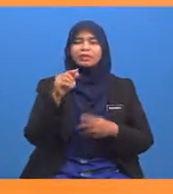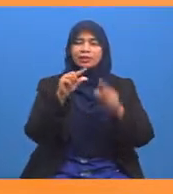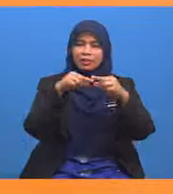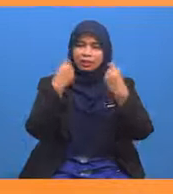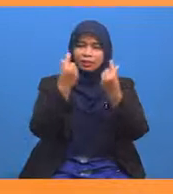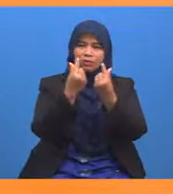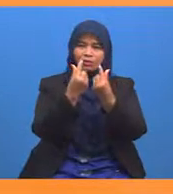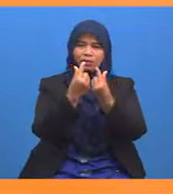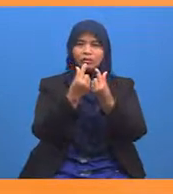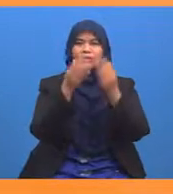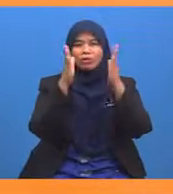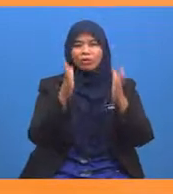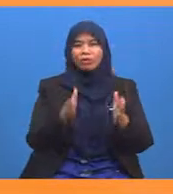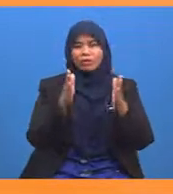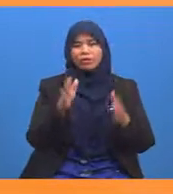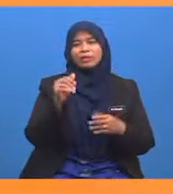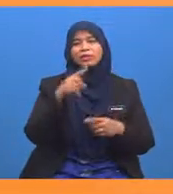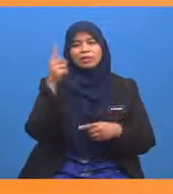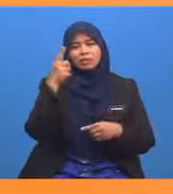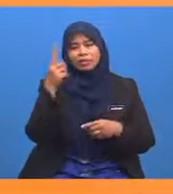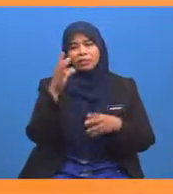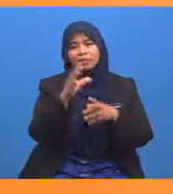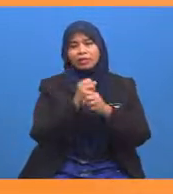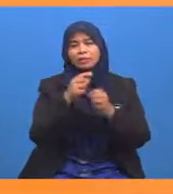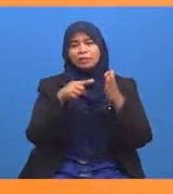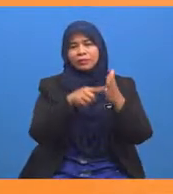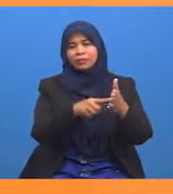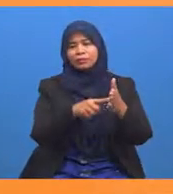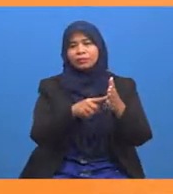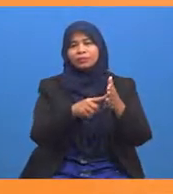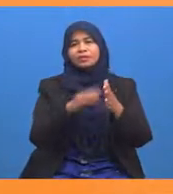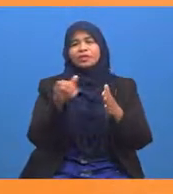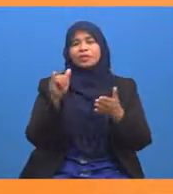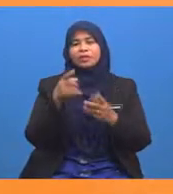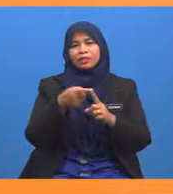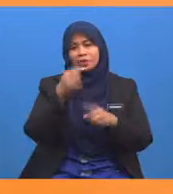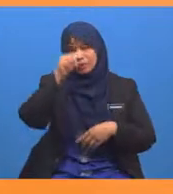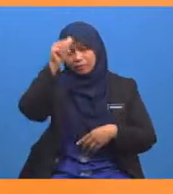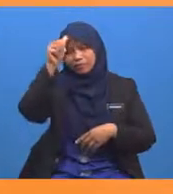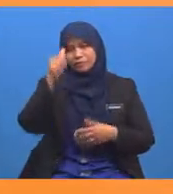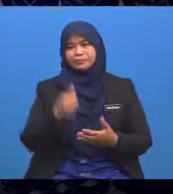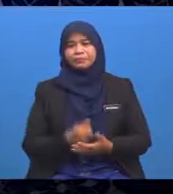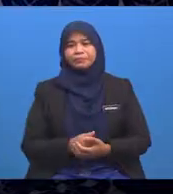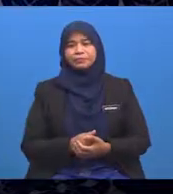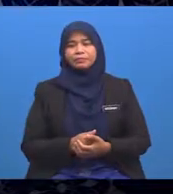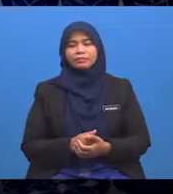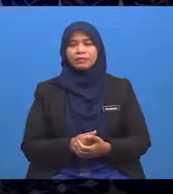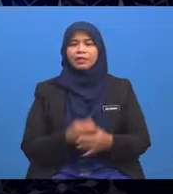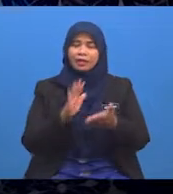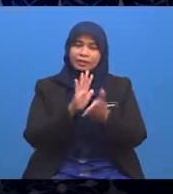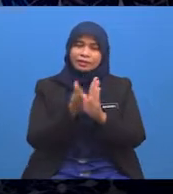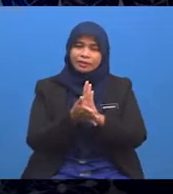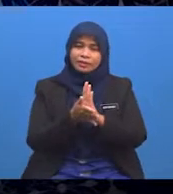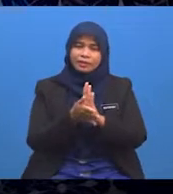tergolong golongan orang-orang yang selalu mendapat petunjuk yakni dari Allah Ta'ala. Justeru